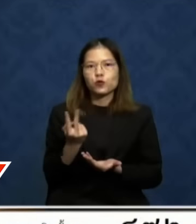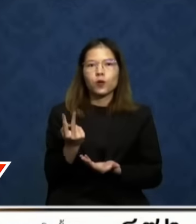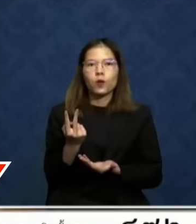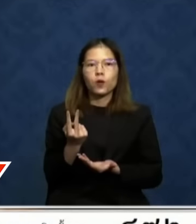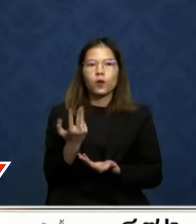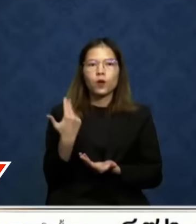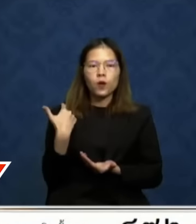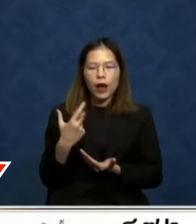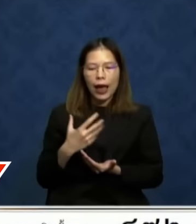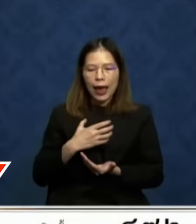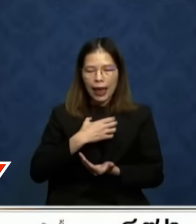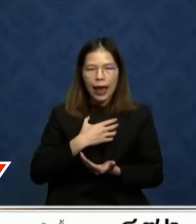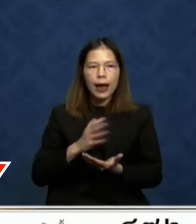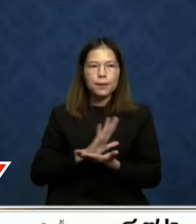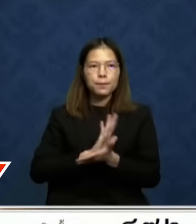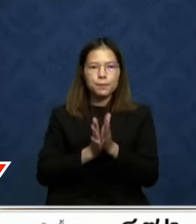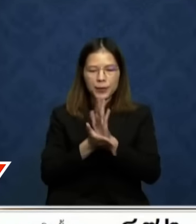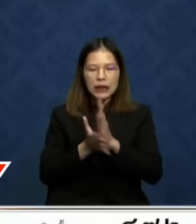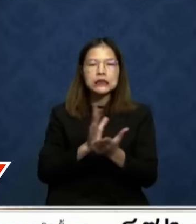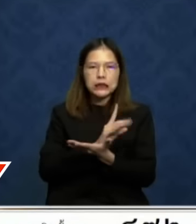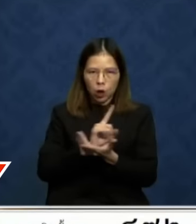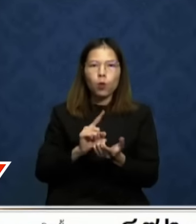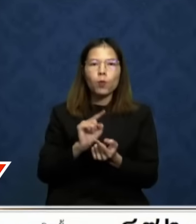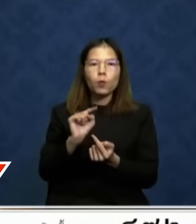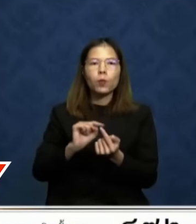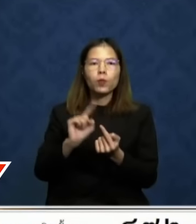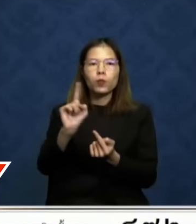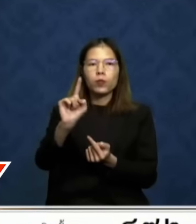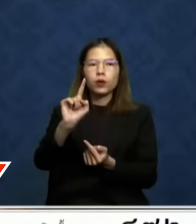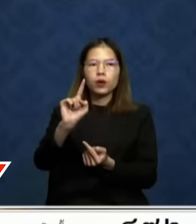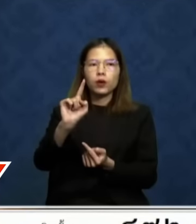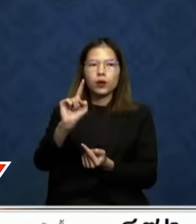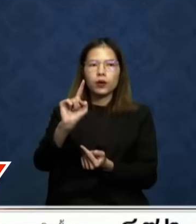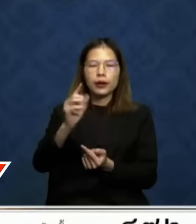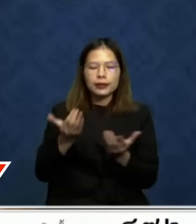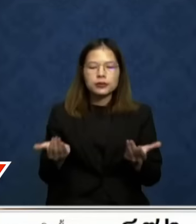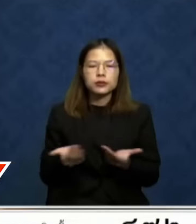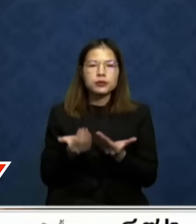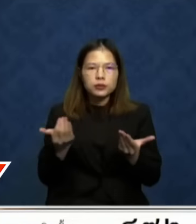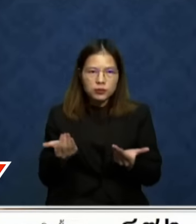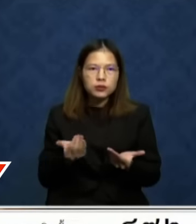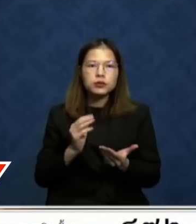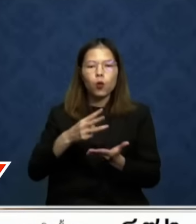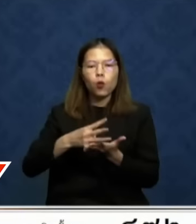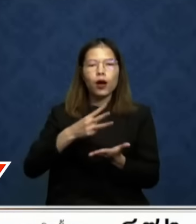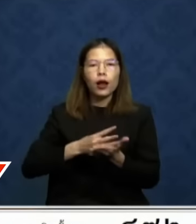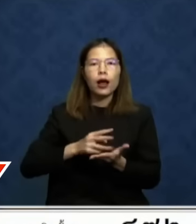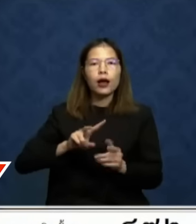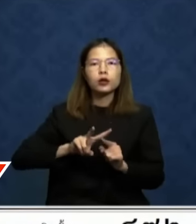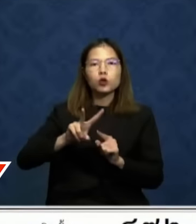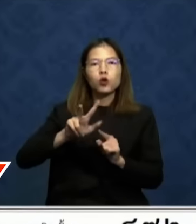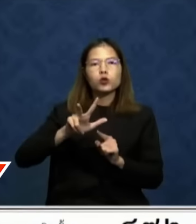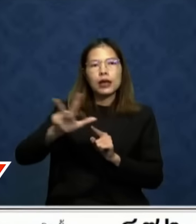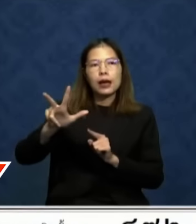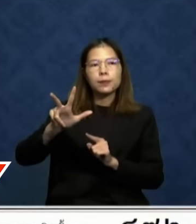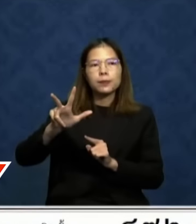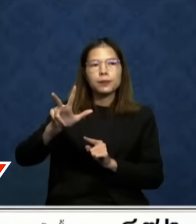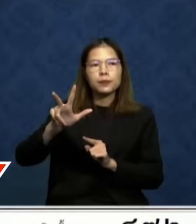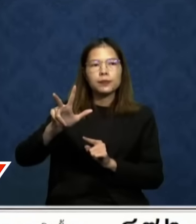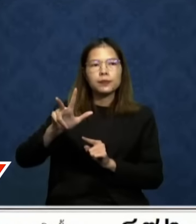ผ่านการเมืองค่ะวันนี้ก็มาพูดในเรื่องของการสนับสนุนนะคะวาระ2-3ในกฎหมายที่เขาเรียกสั้นๆว่ากฎหมาย